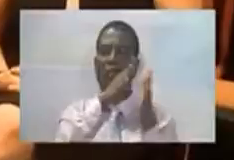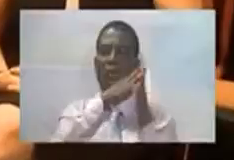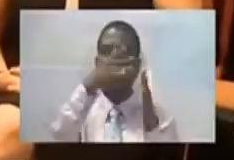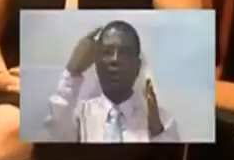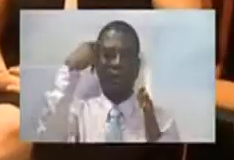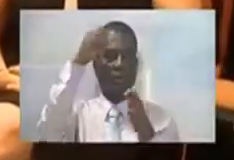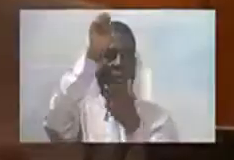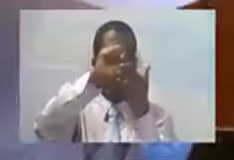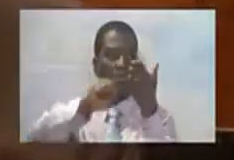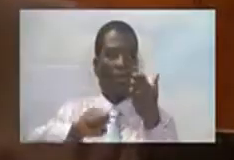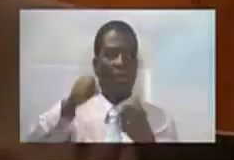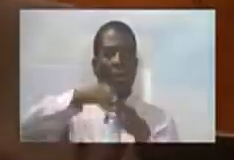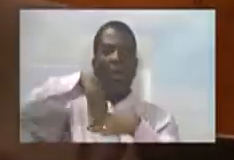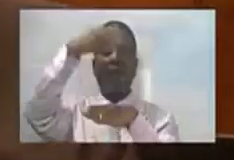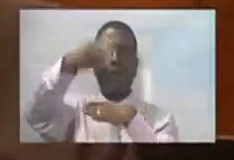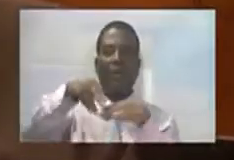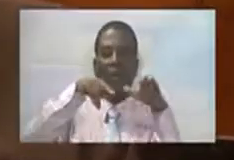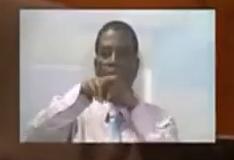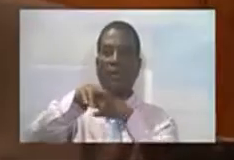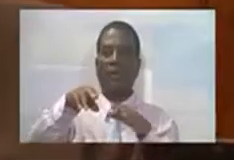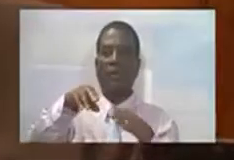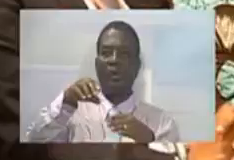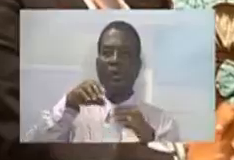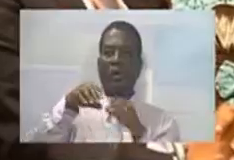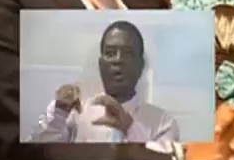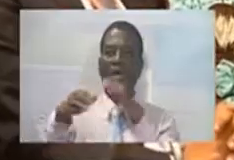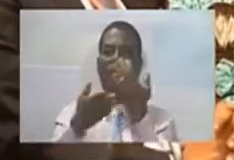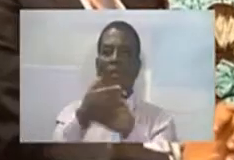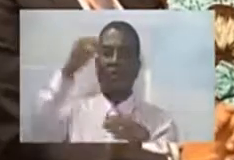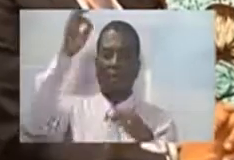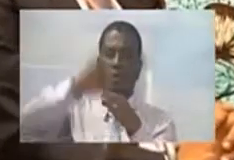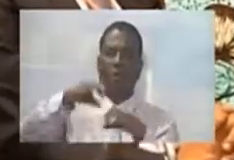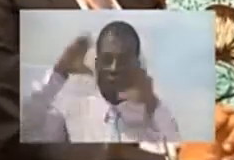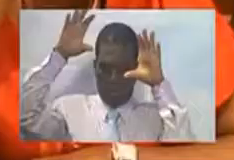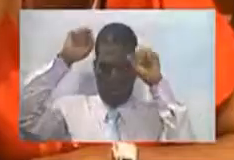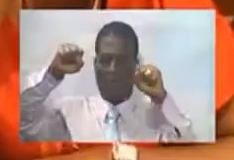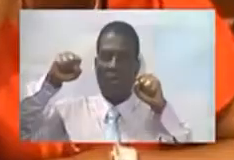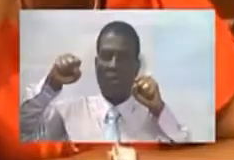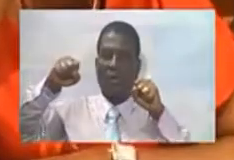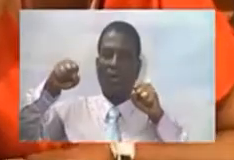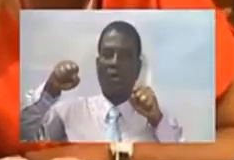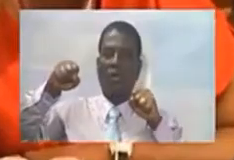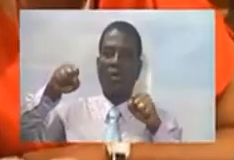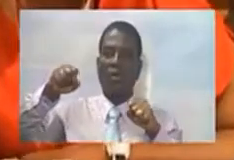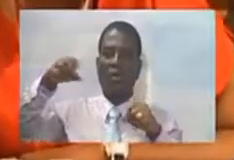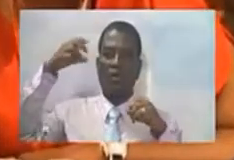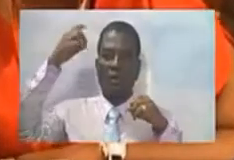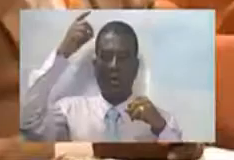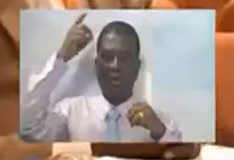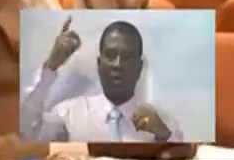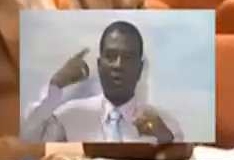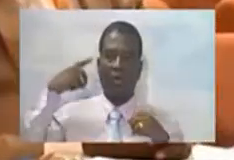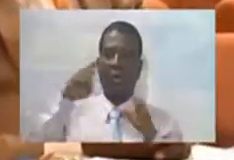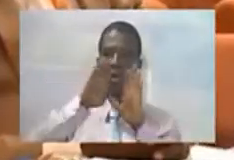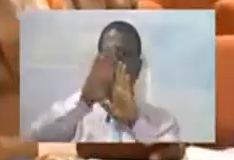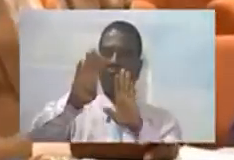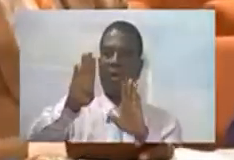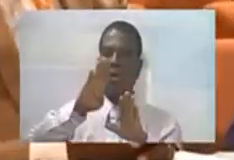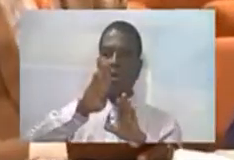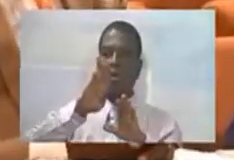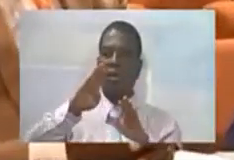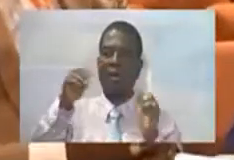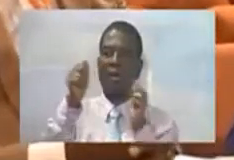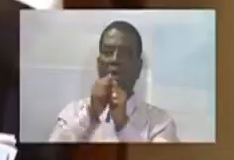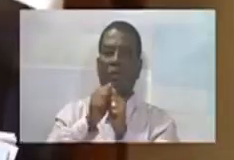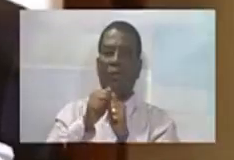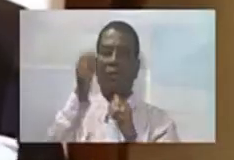d'un séminaire. Après sa rentrée solennelle ponctuée par l'élection de son président, le Parlement ivoirien est face à de nouveaux défis.